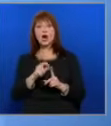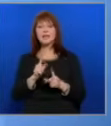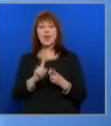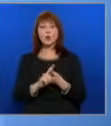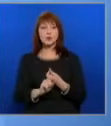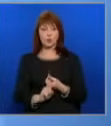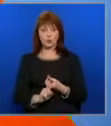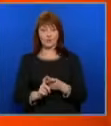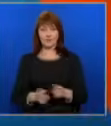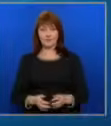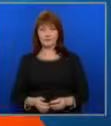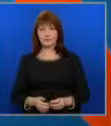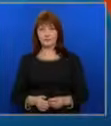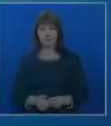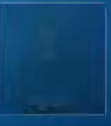Костурков.